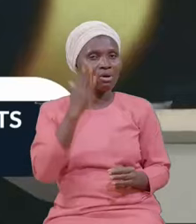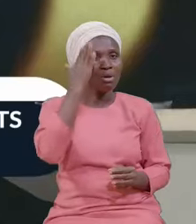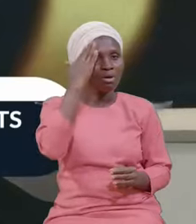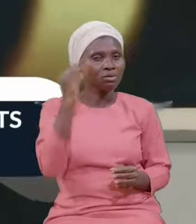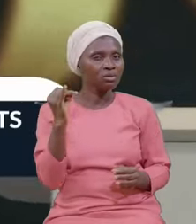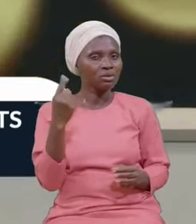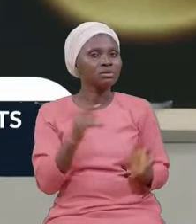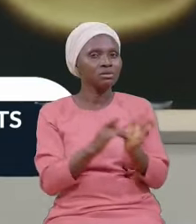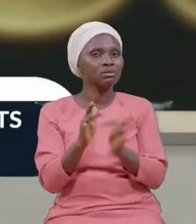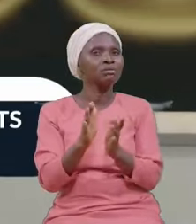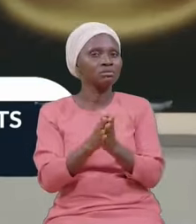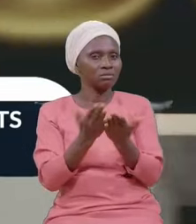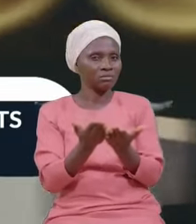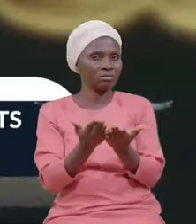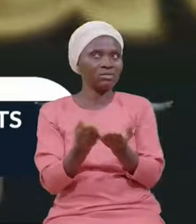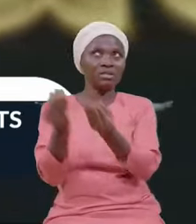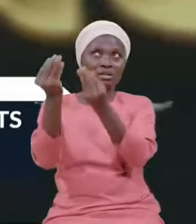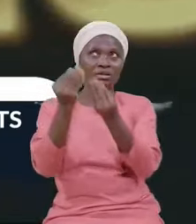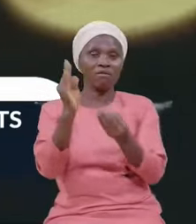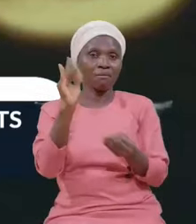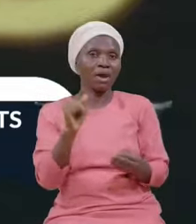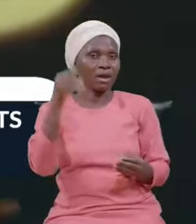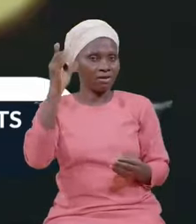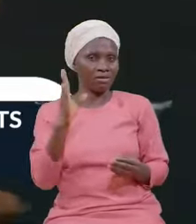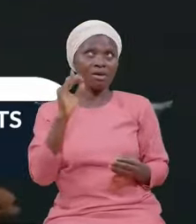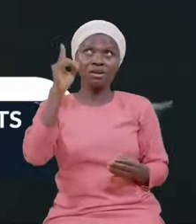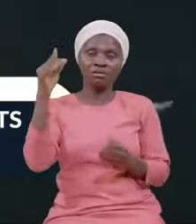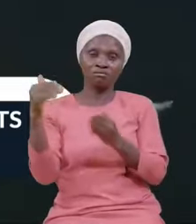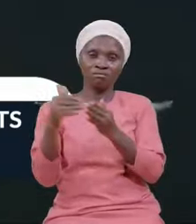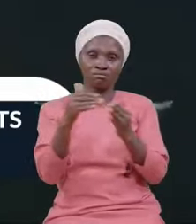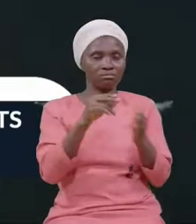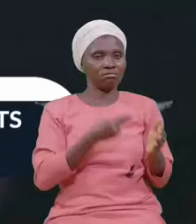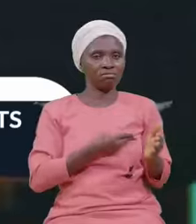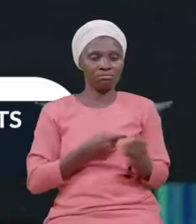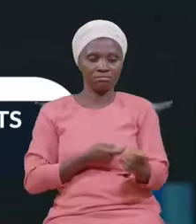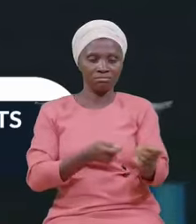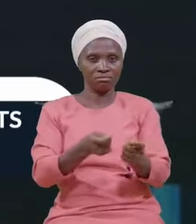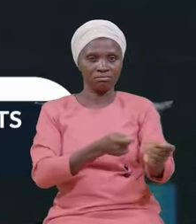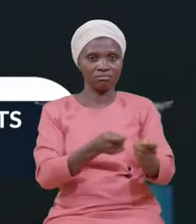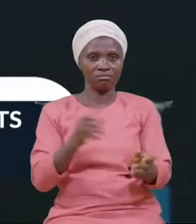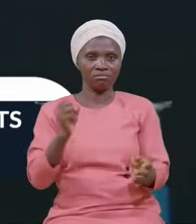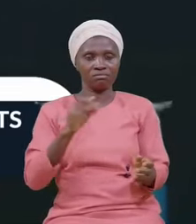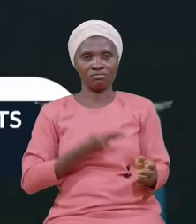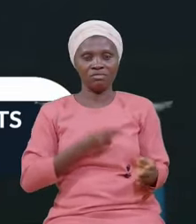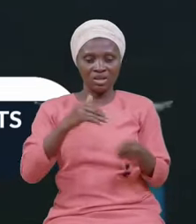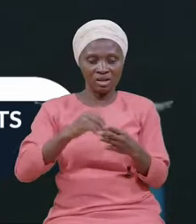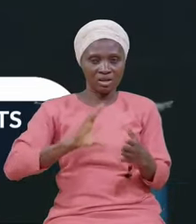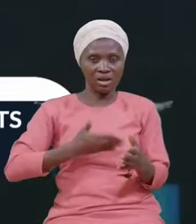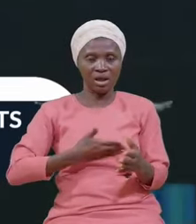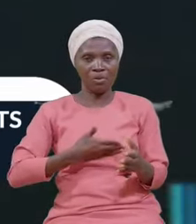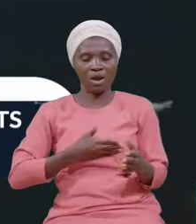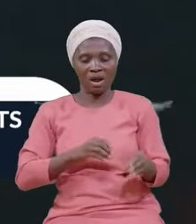connaissant les Écritures données par Dieu, il nous dirige, il nous contrôle dans nos actions, dans